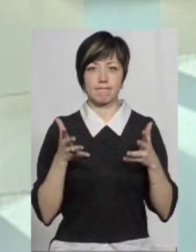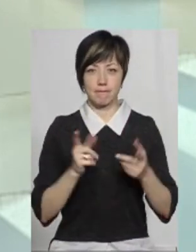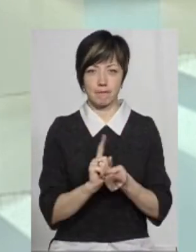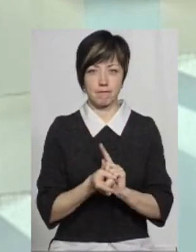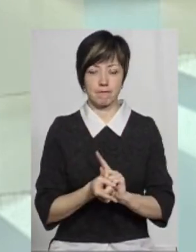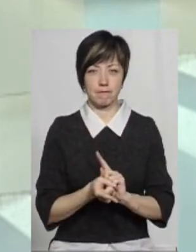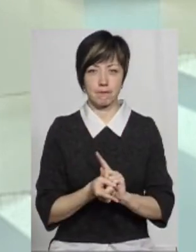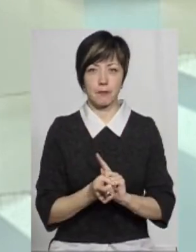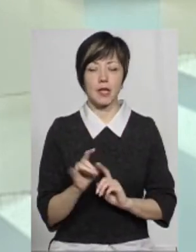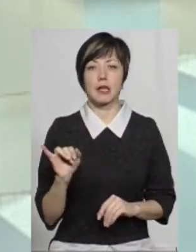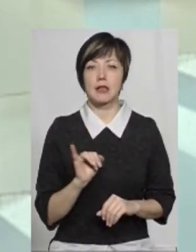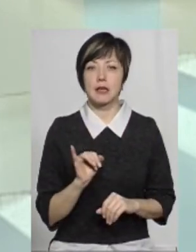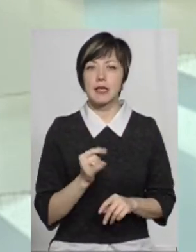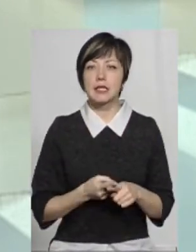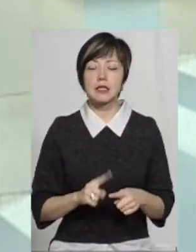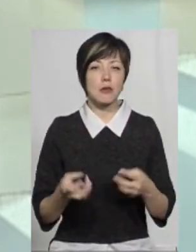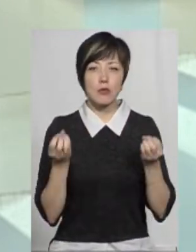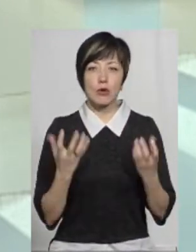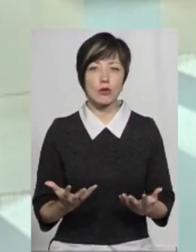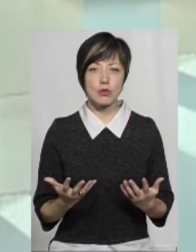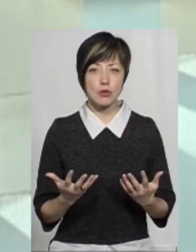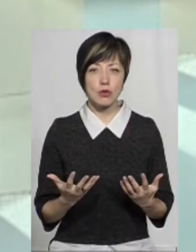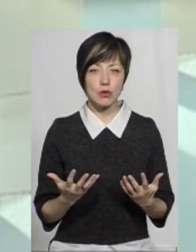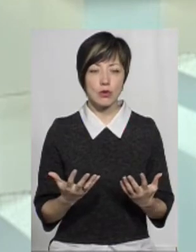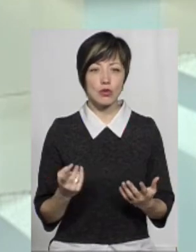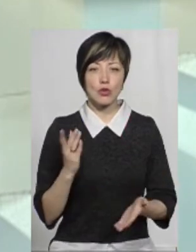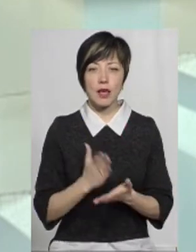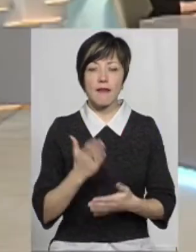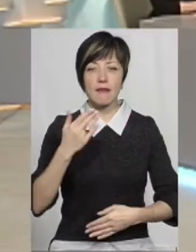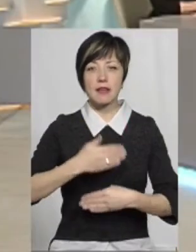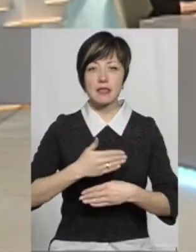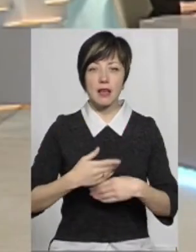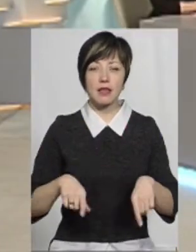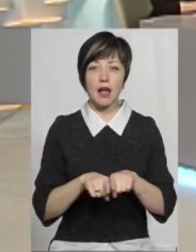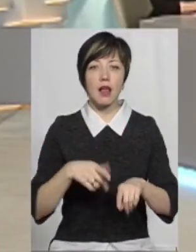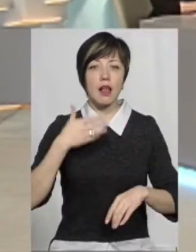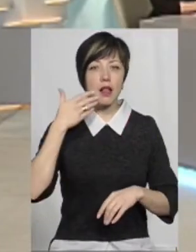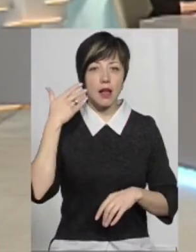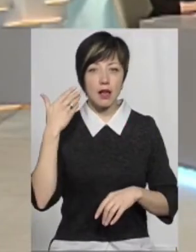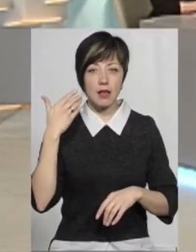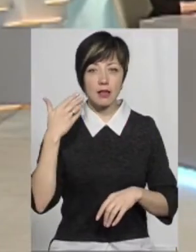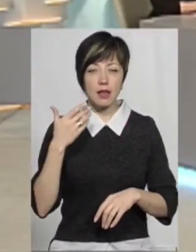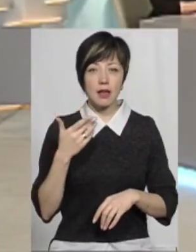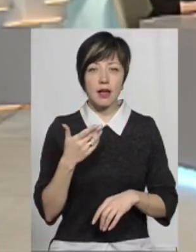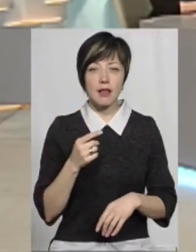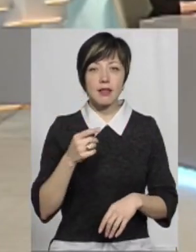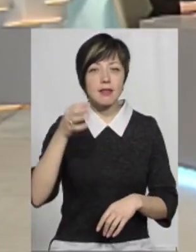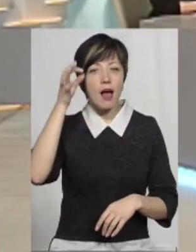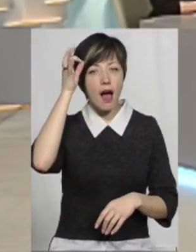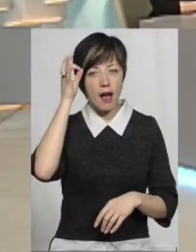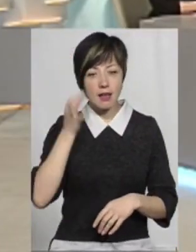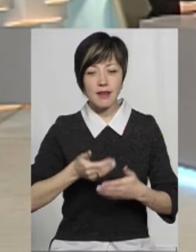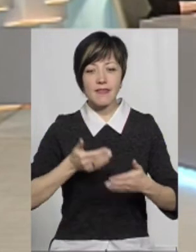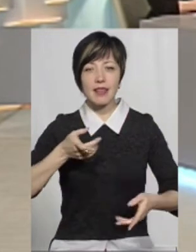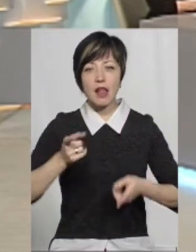зрозумілим. І це просто те, що є в виставі, це такий легенький ліричний натяк від